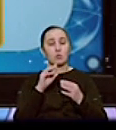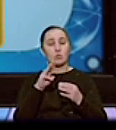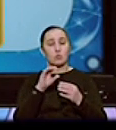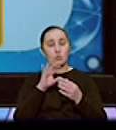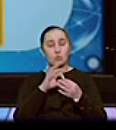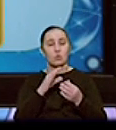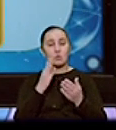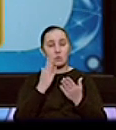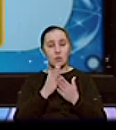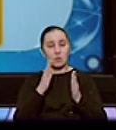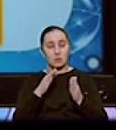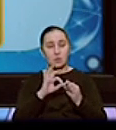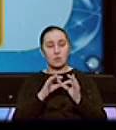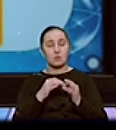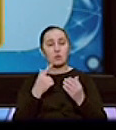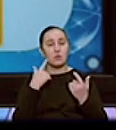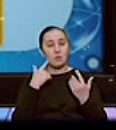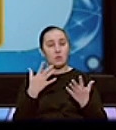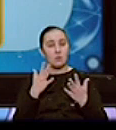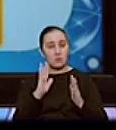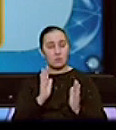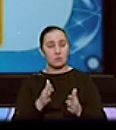oid ekanligini aniqlang.